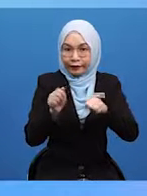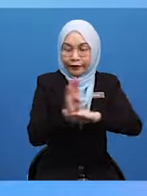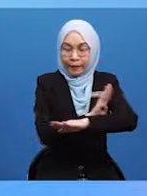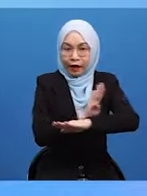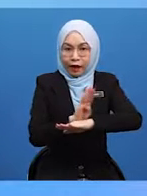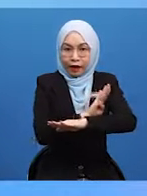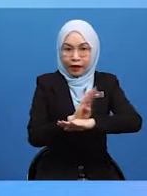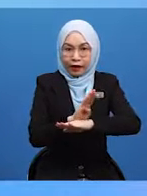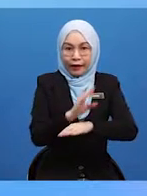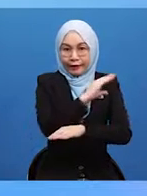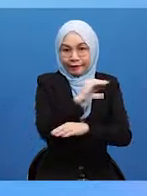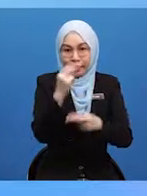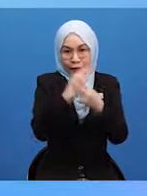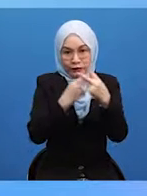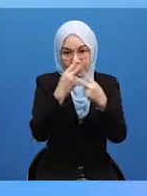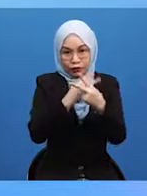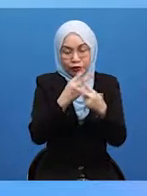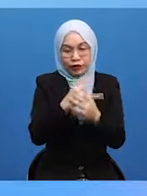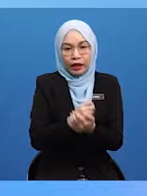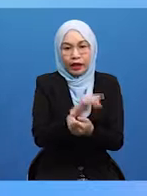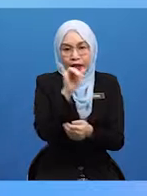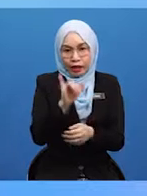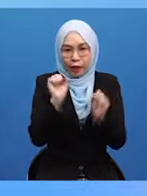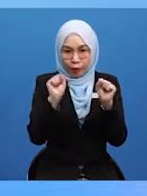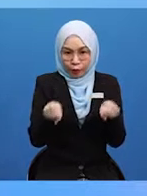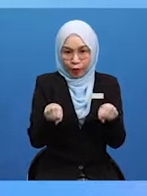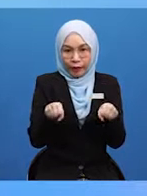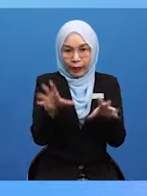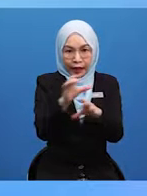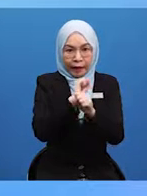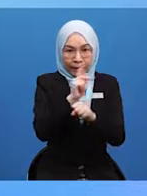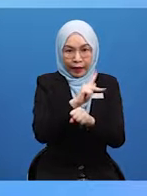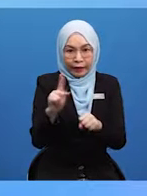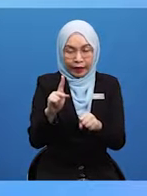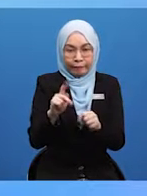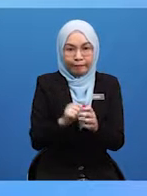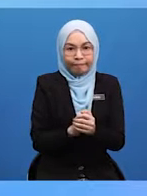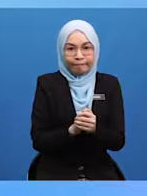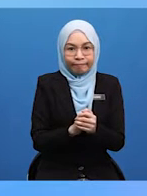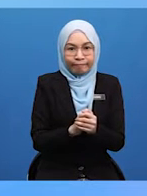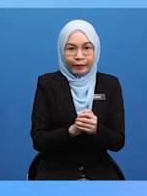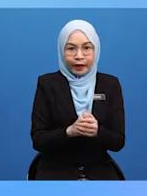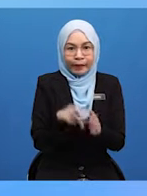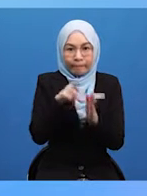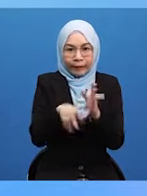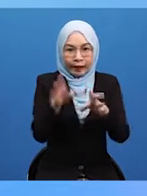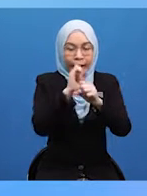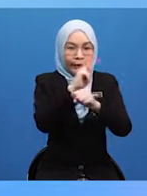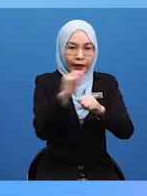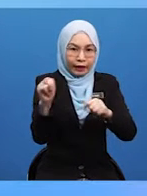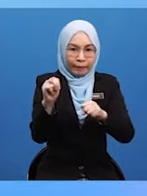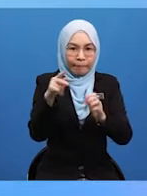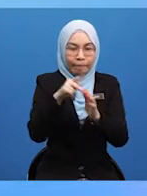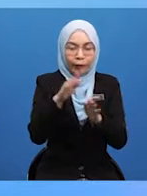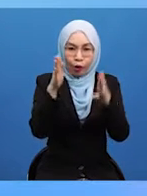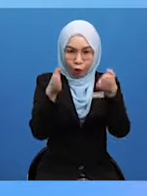seterusnya dapat menjana pendapatan penduduk setempat. Tanjung Malim di Perak menjadi